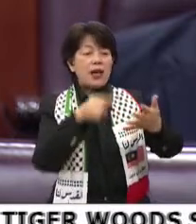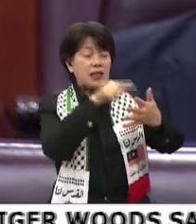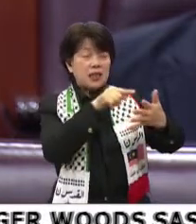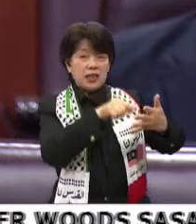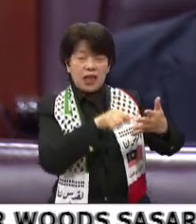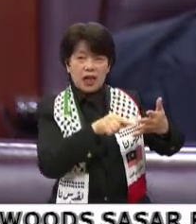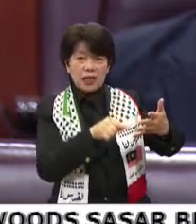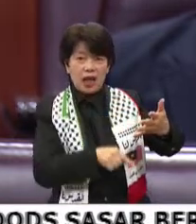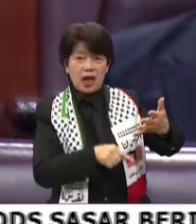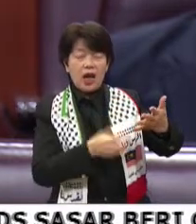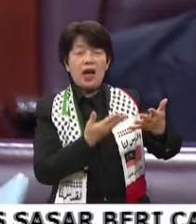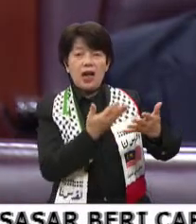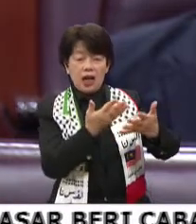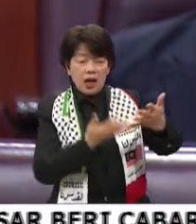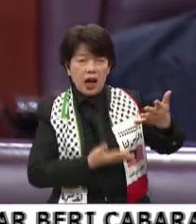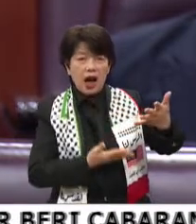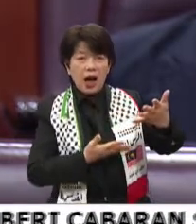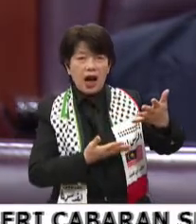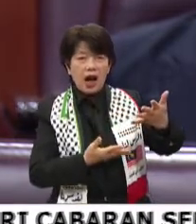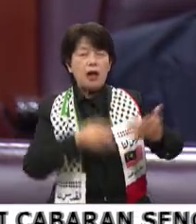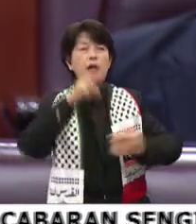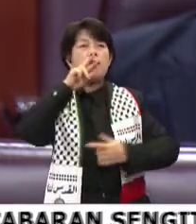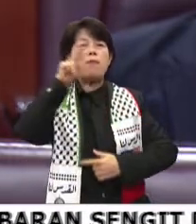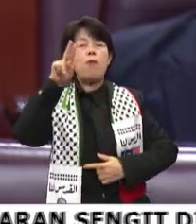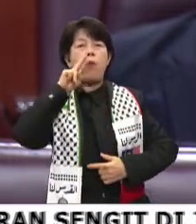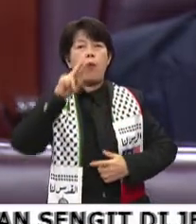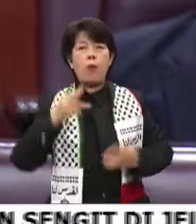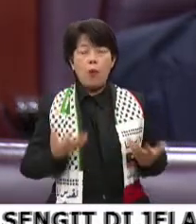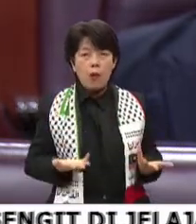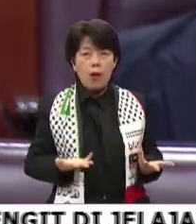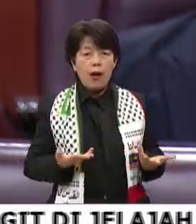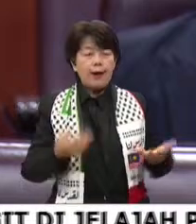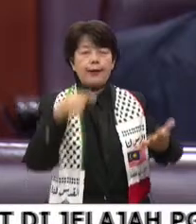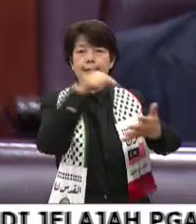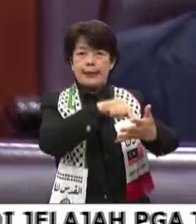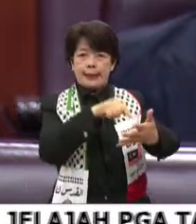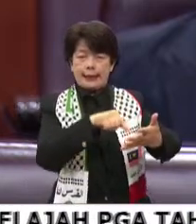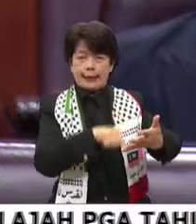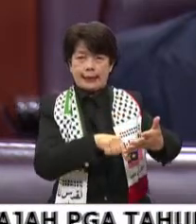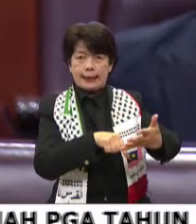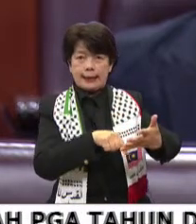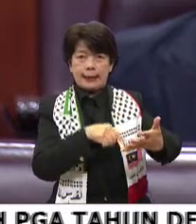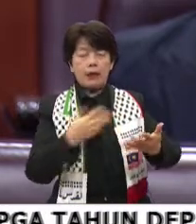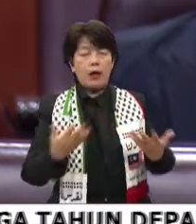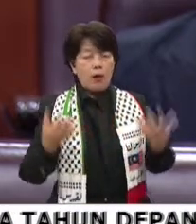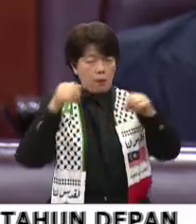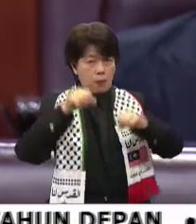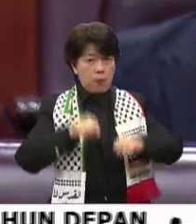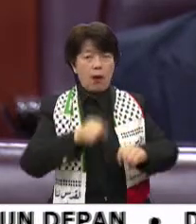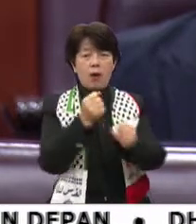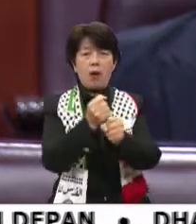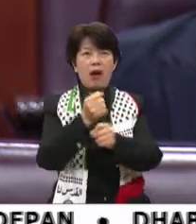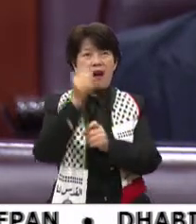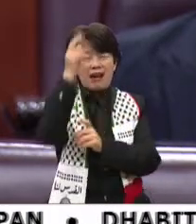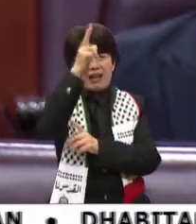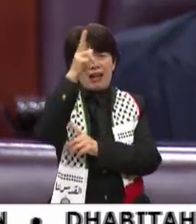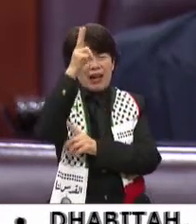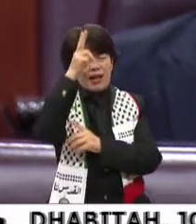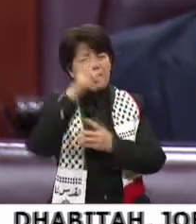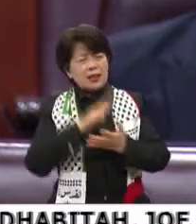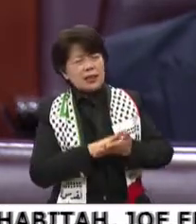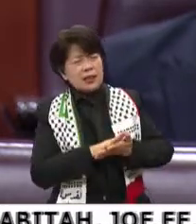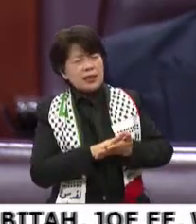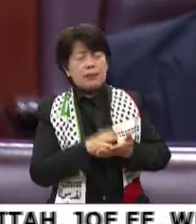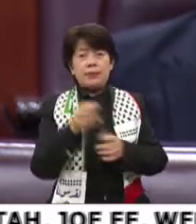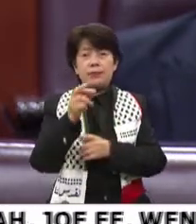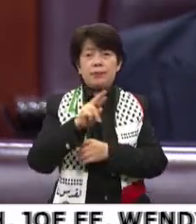kandungan akta kawalan merokok dan juga akta ini akan membolehkan kerajaan membuat satu regulation